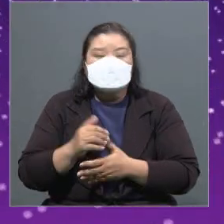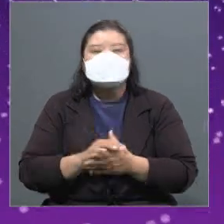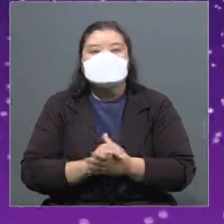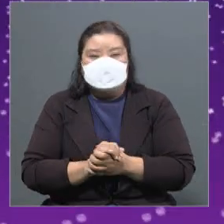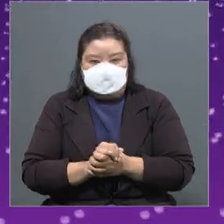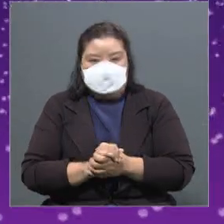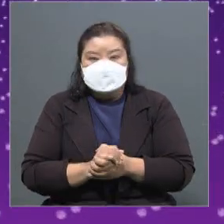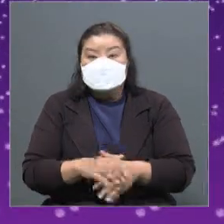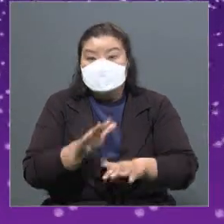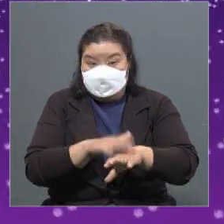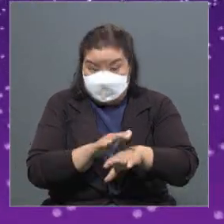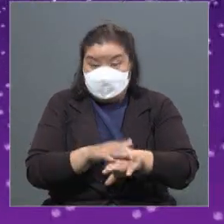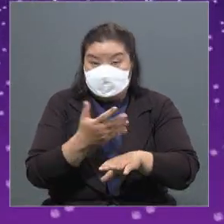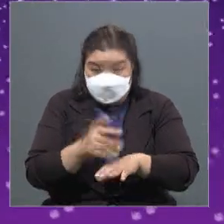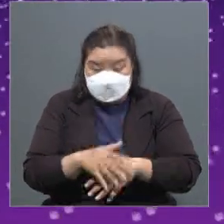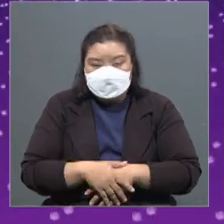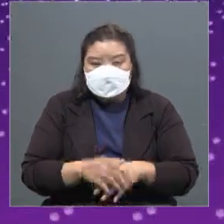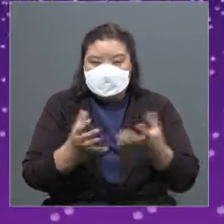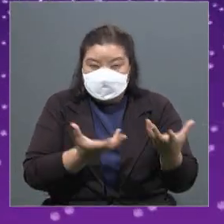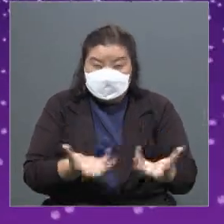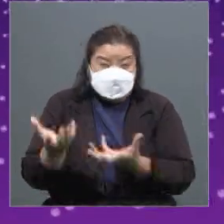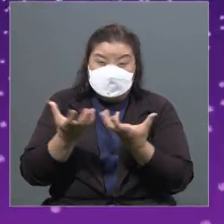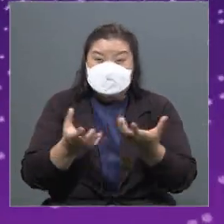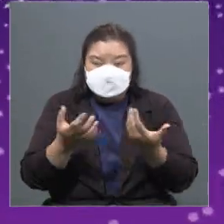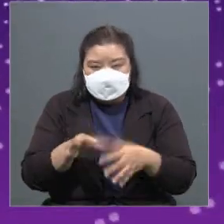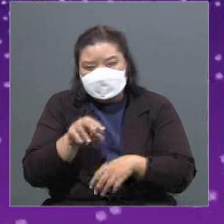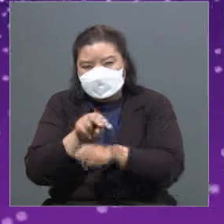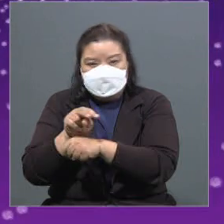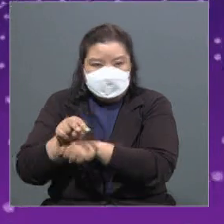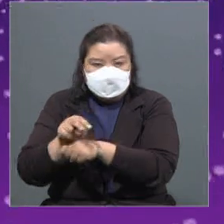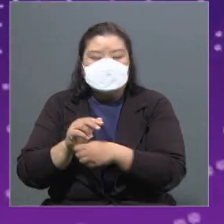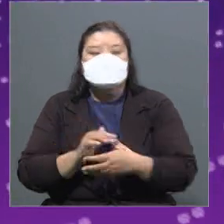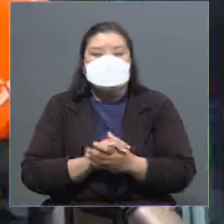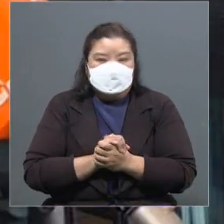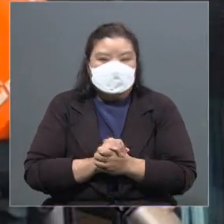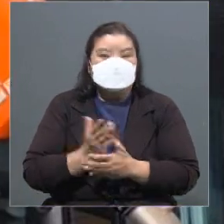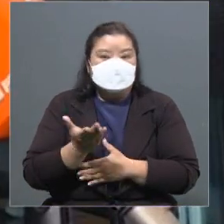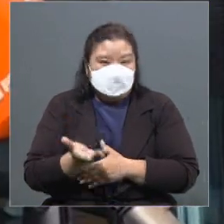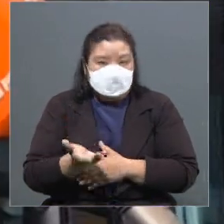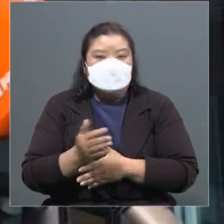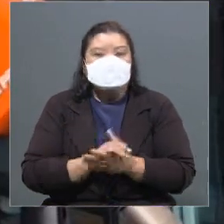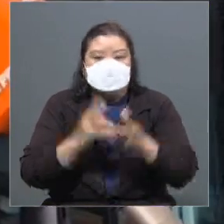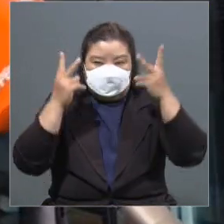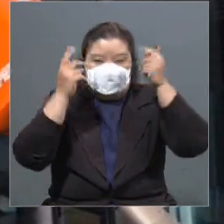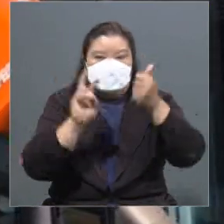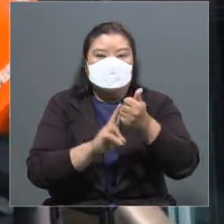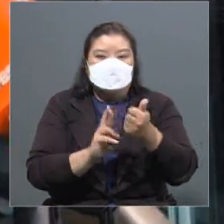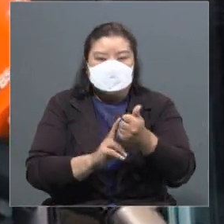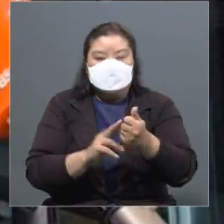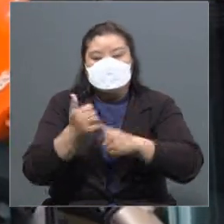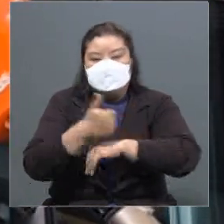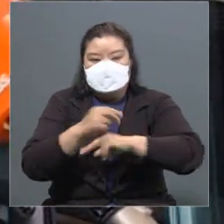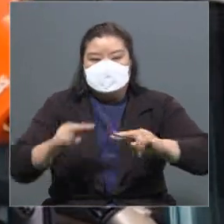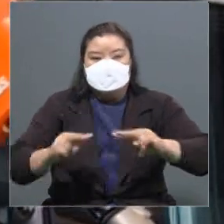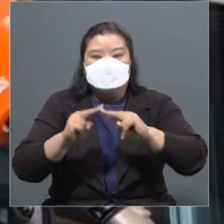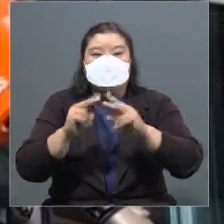ตือนภัยแล้วสั่งอพยพพี่น้องประชาชนแล้วก็เยียวยาความเสียหายด้วยนะคะนายอนุทินชาญวีรกูลค่ะรองนายกรัฐมนตรีและรัฐมนตรีว่า